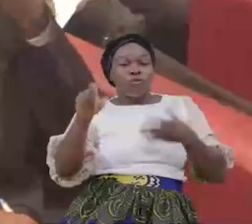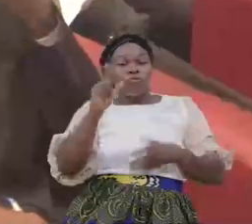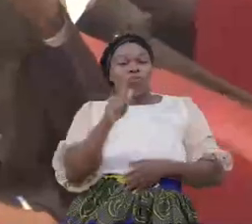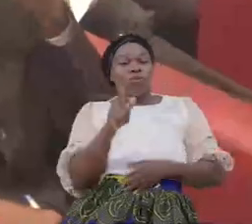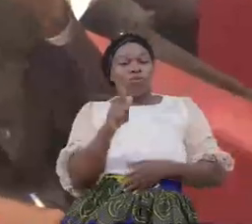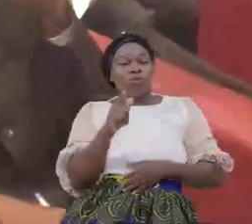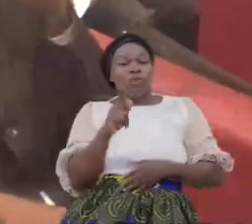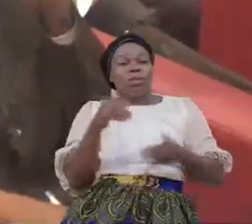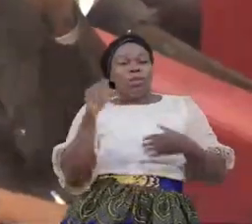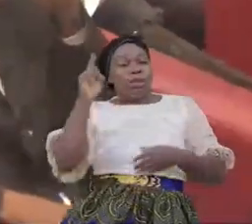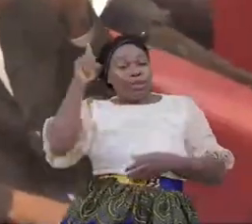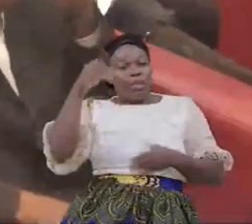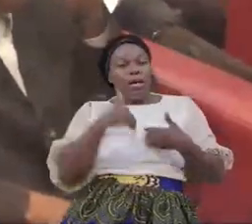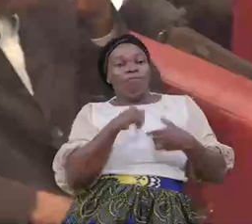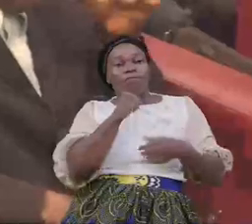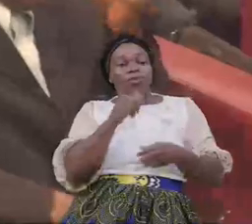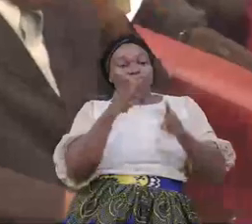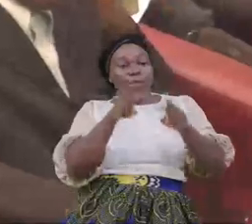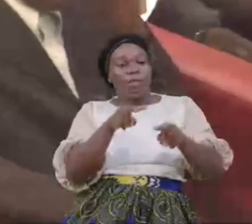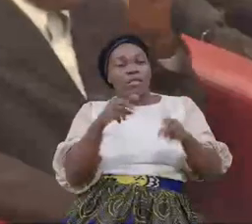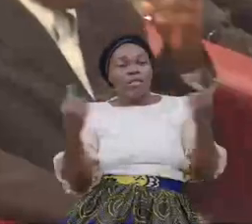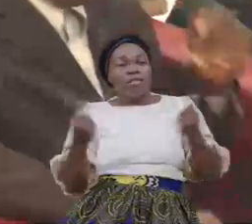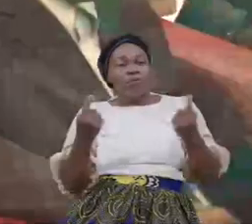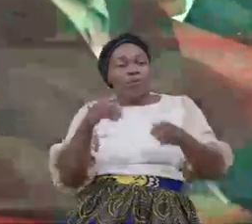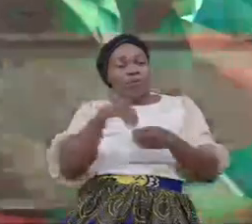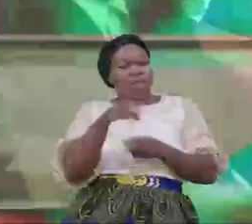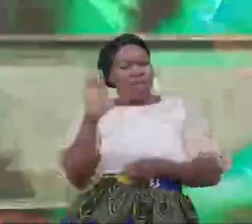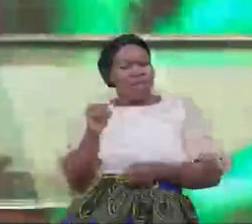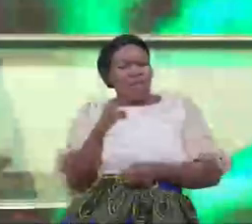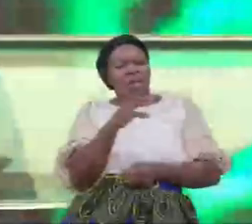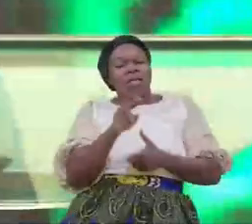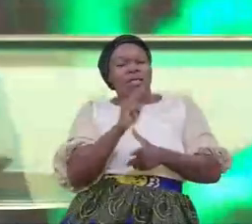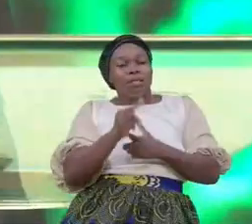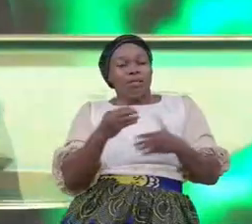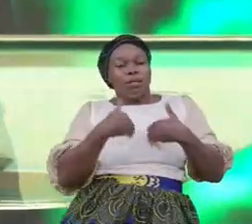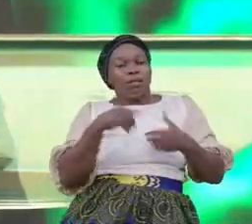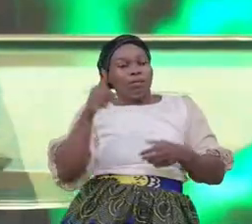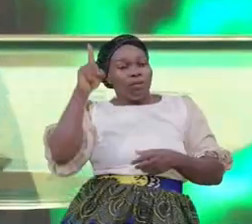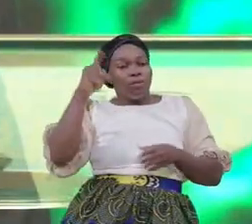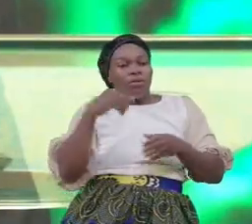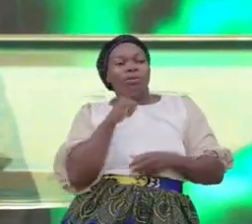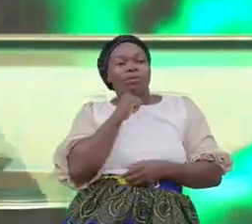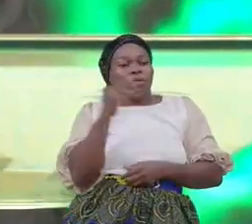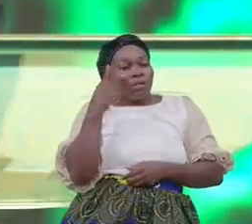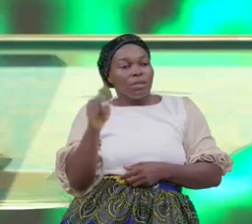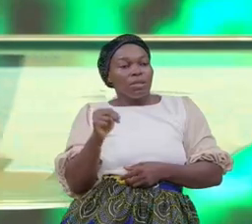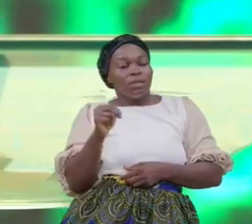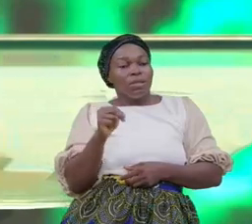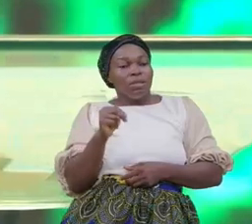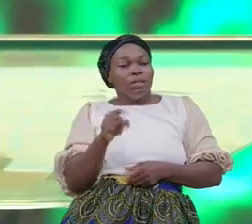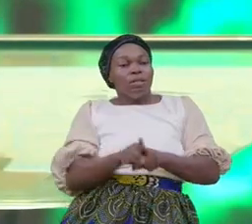verset. Il n'aperçoit point d'iniquité en Jacob. Il ne voit point d'injustice